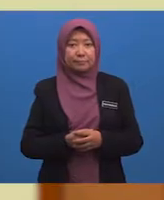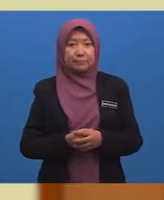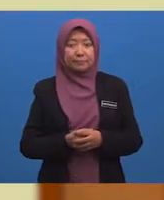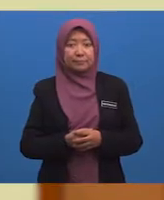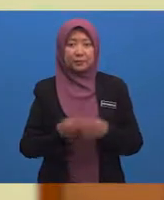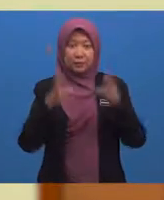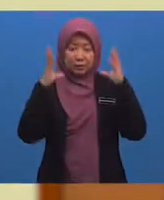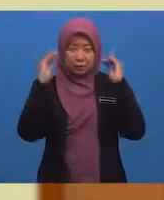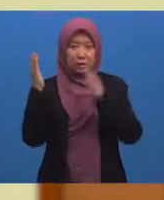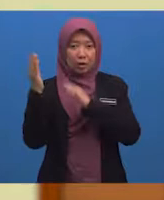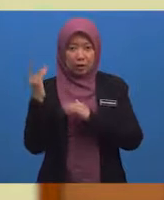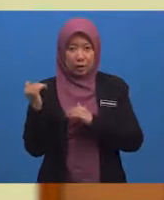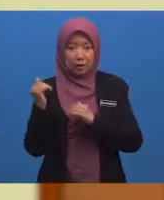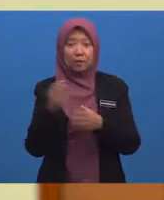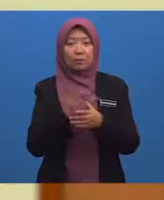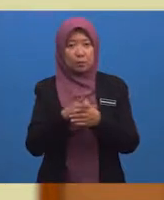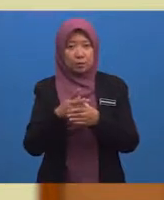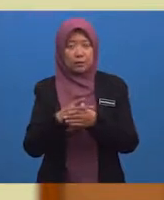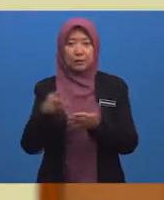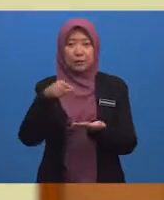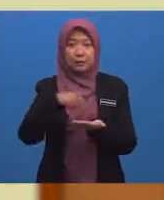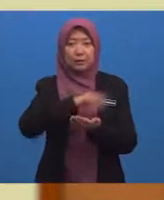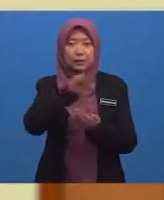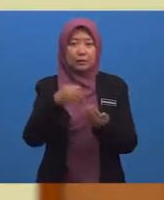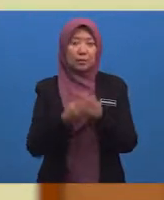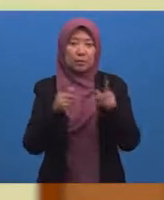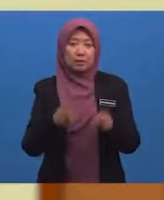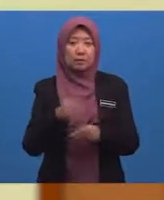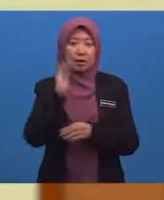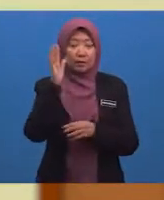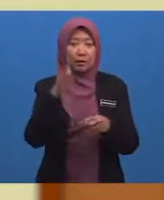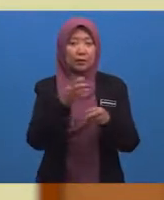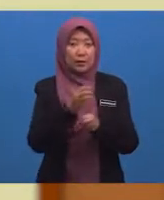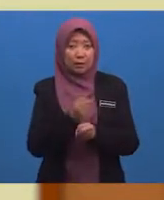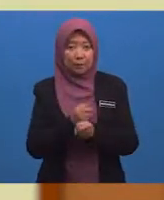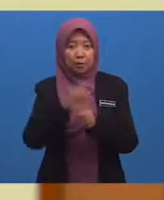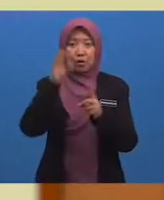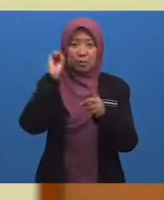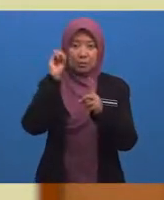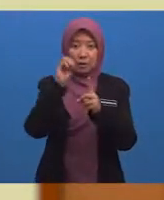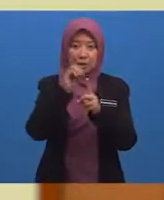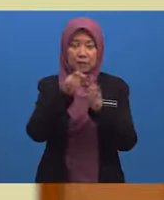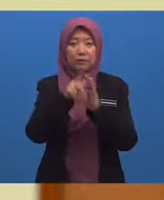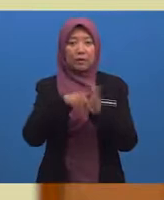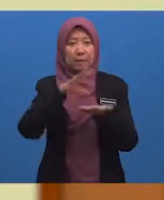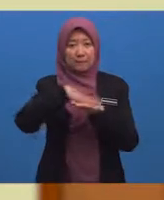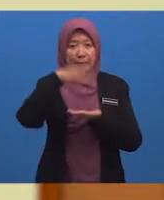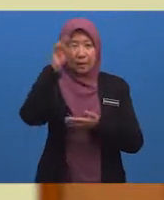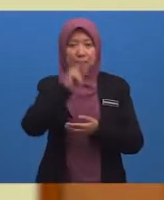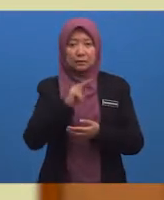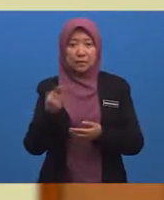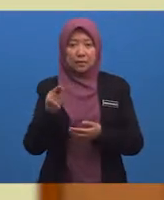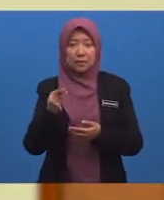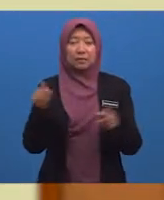Cikgu harap melalui pengkongsian ini, semua pelajar akan dapat mencapai objektif pembelajaran seperti